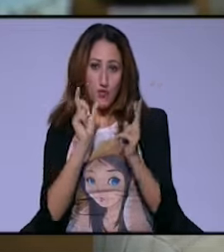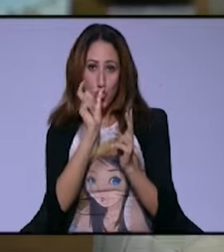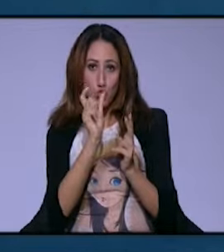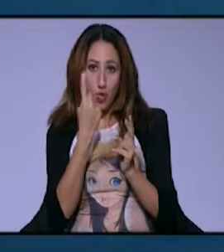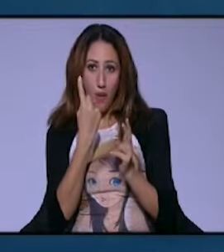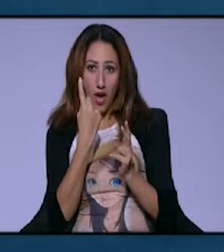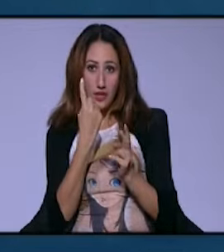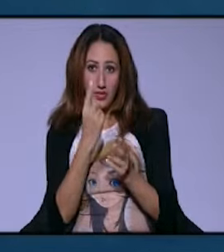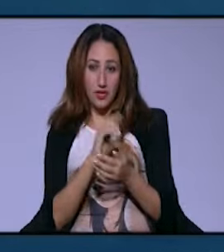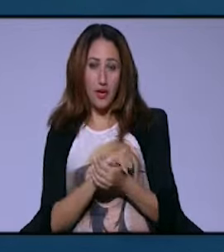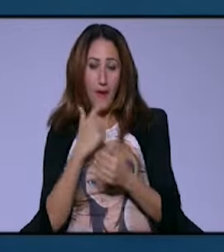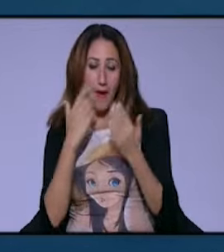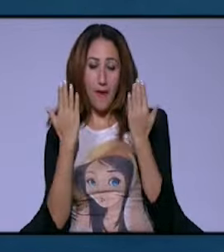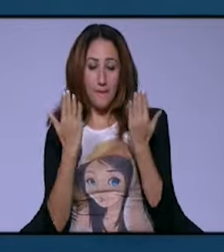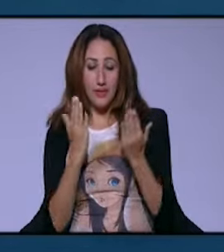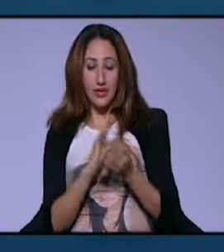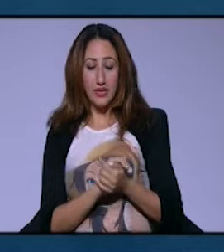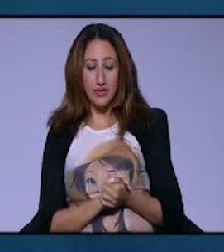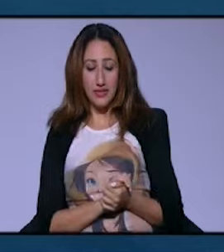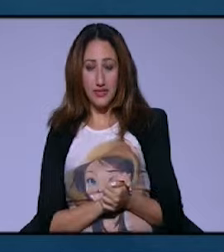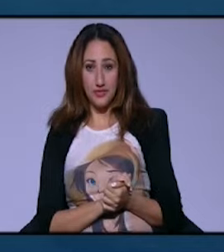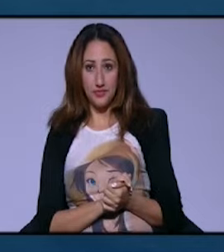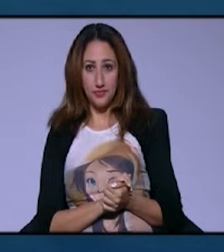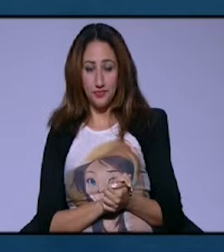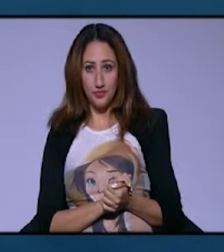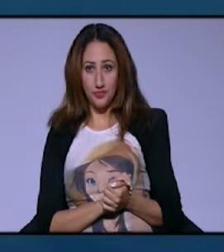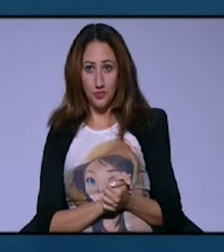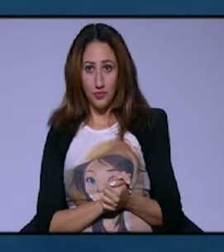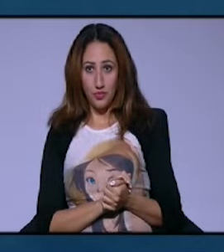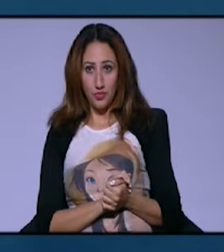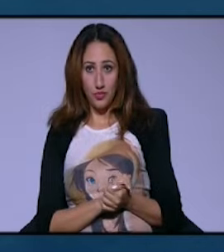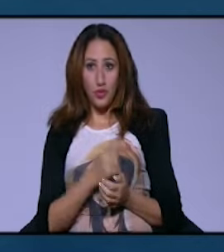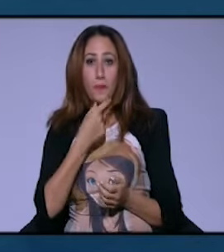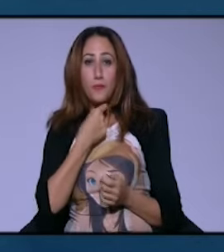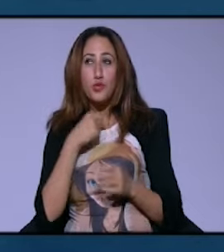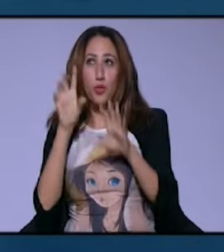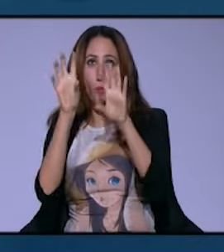الضالين. آمين. يعني تقليد الشيخ الدوسري.